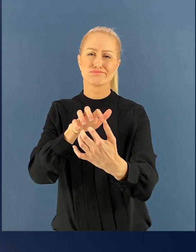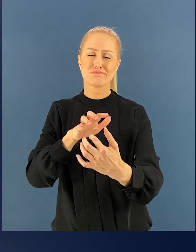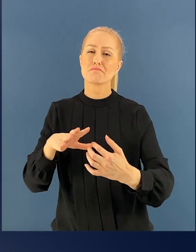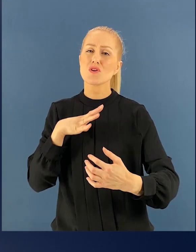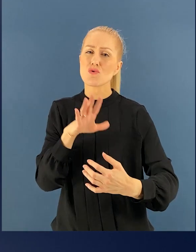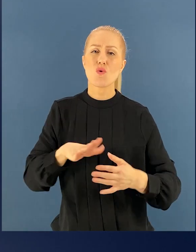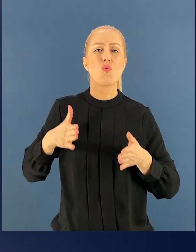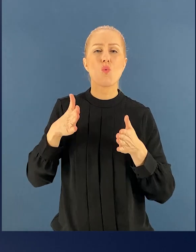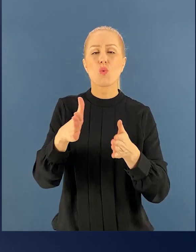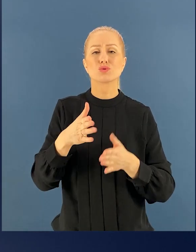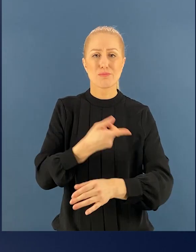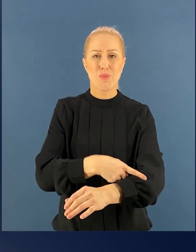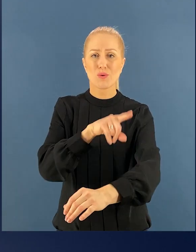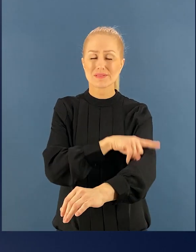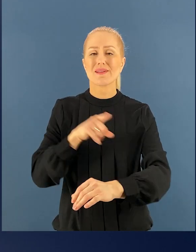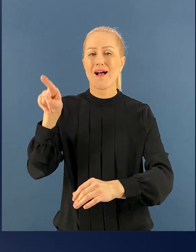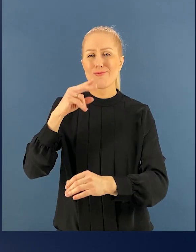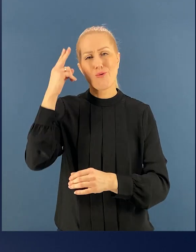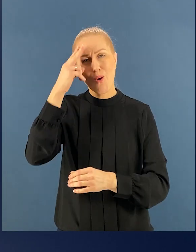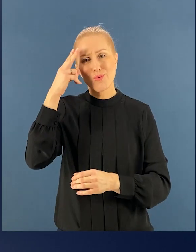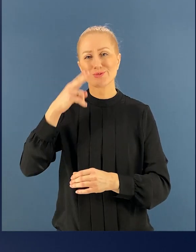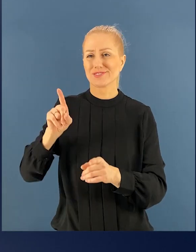aparatem bezpieczeństwa i wojskiem.